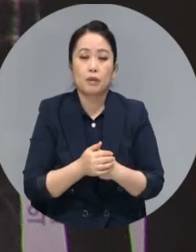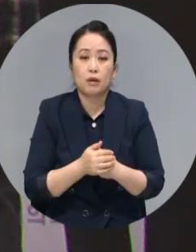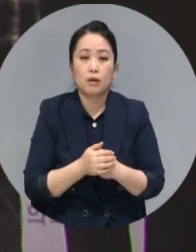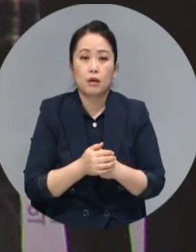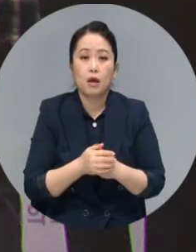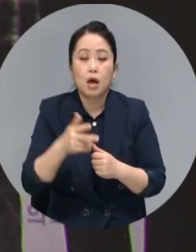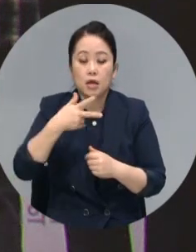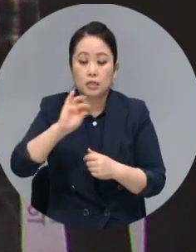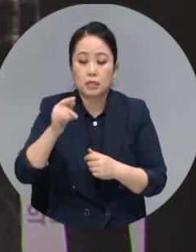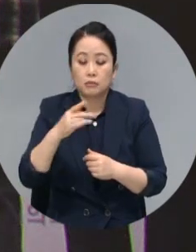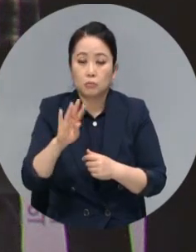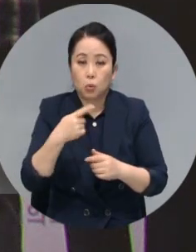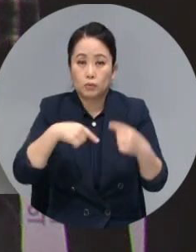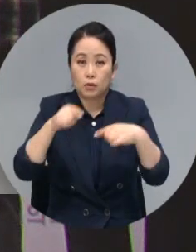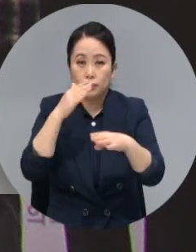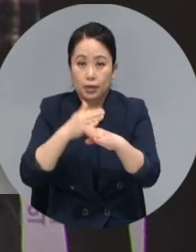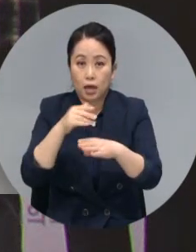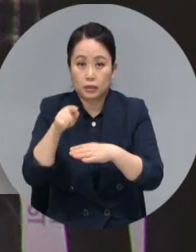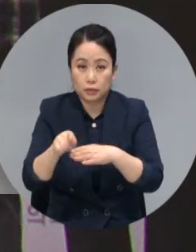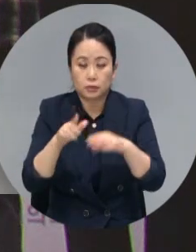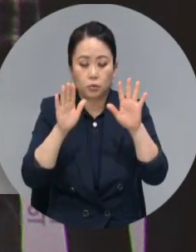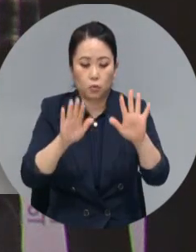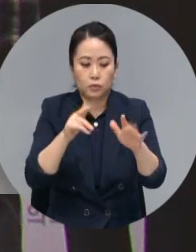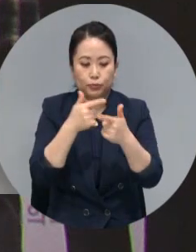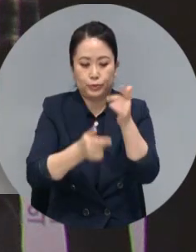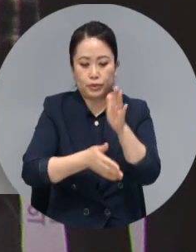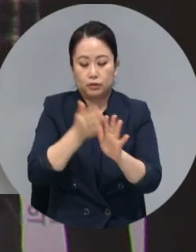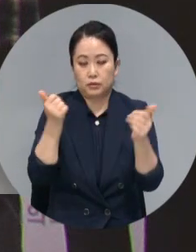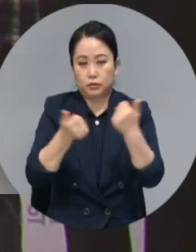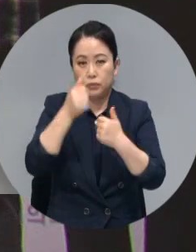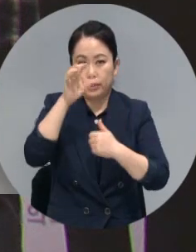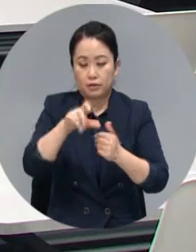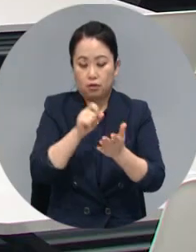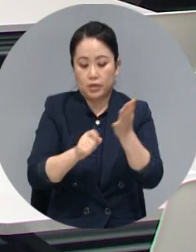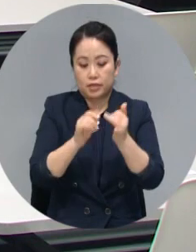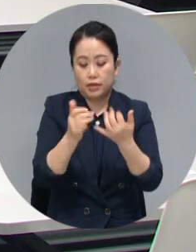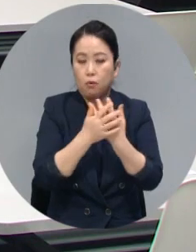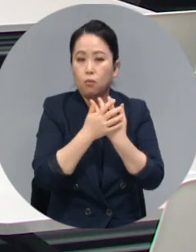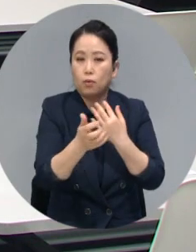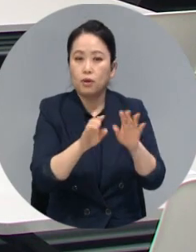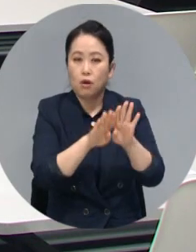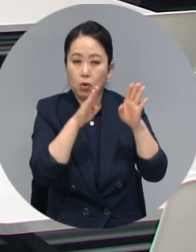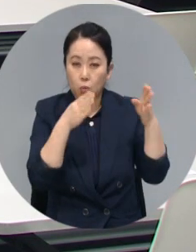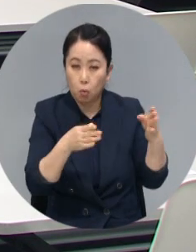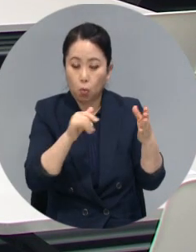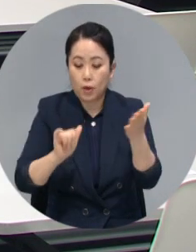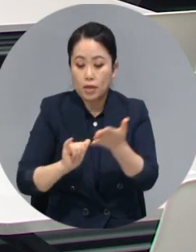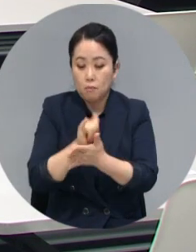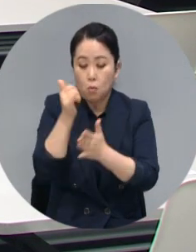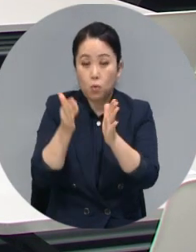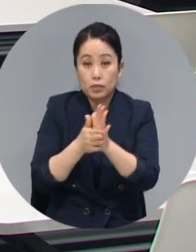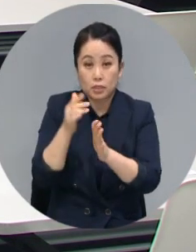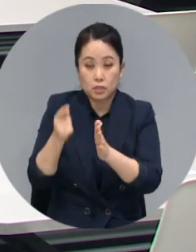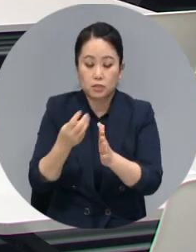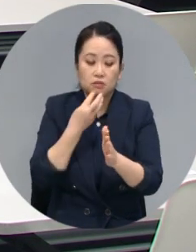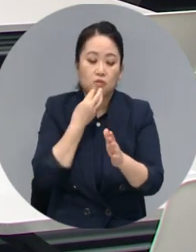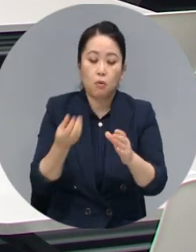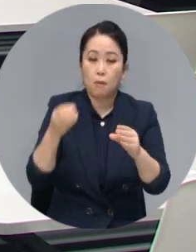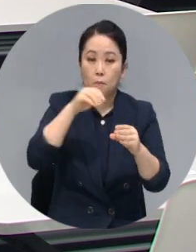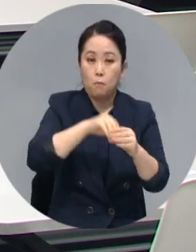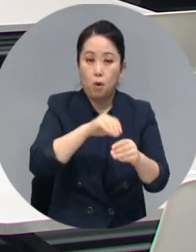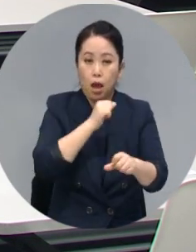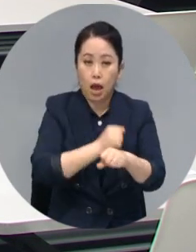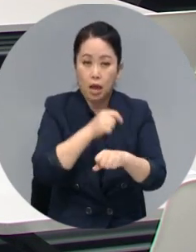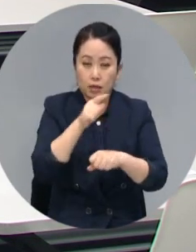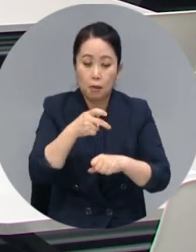네, 이런 가운데 진보당 부산시당은 오늘 부산시의회에서 기자회견을 열고 김포시를 서울로 편입하는 메가서울